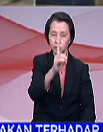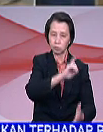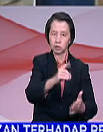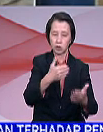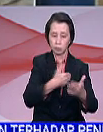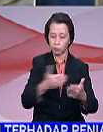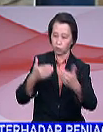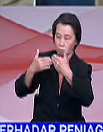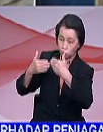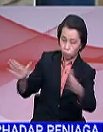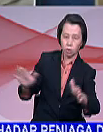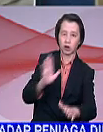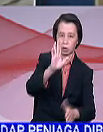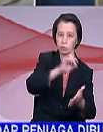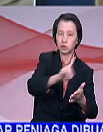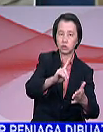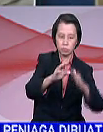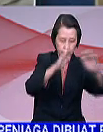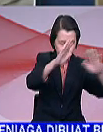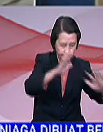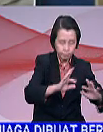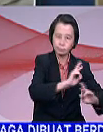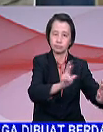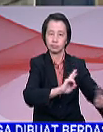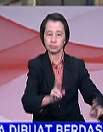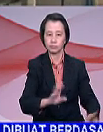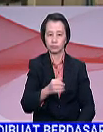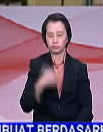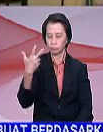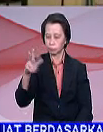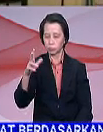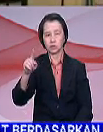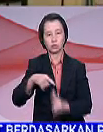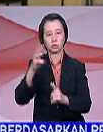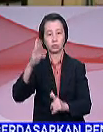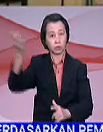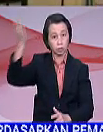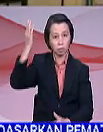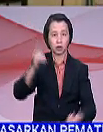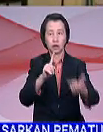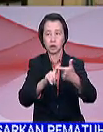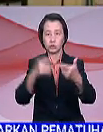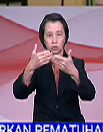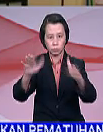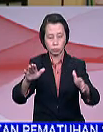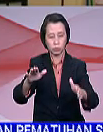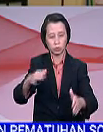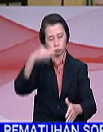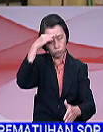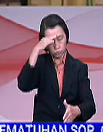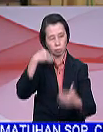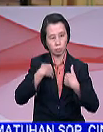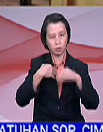dibuka kepada pesakit COVID-19 kategori 1 dan 2 13 Jun lalu. PKRC kedua dibuka di Johor ini